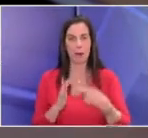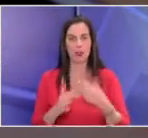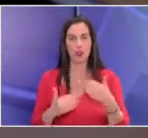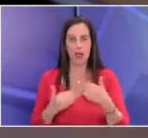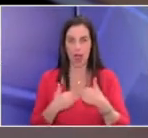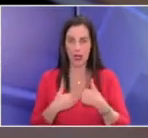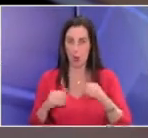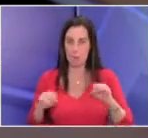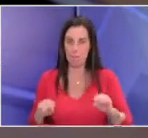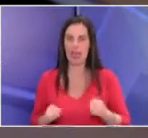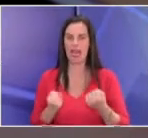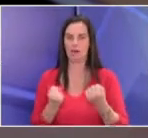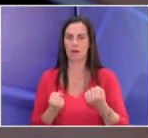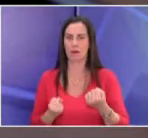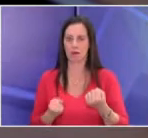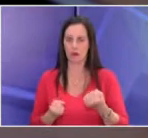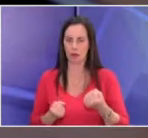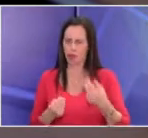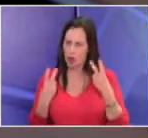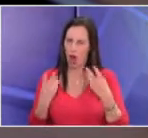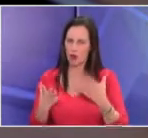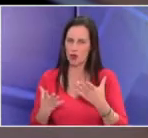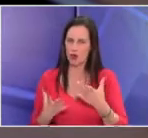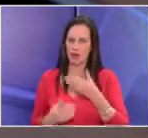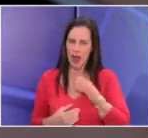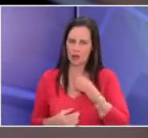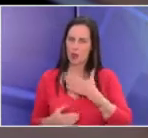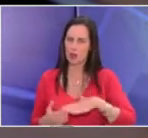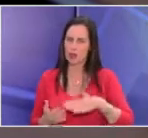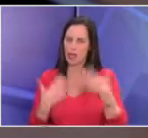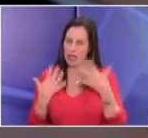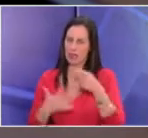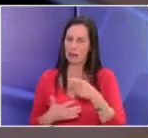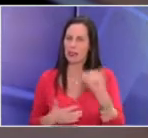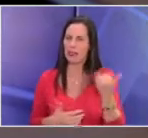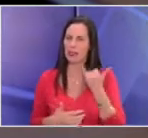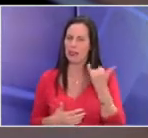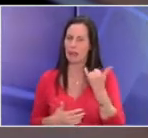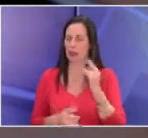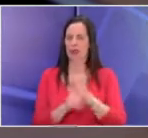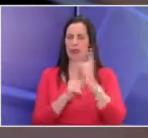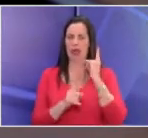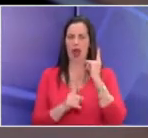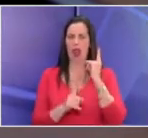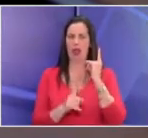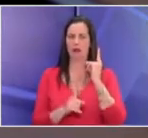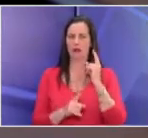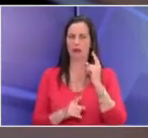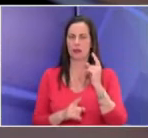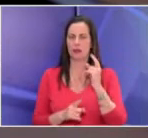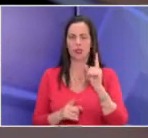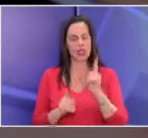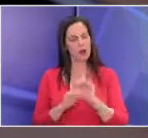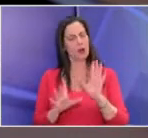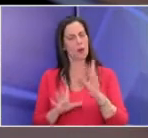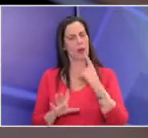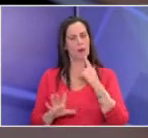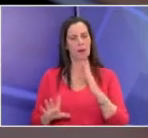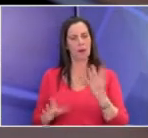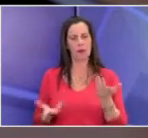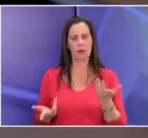אסירים ולא נדאג שהם יחזרו חזרה לתוך הבית סוהר. עירית יפתח שרצקי, אני אגיד בקצרה שאת קרימינולוגית ועובדת סוציאלית